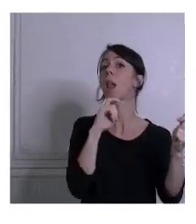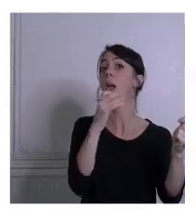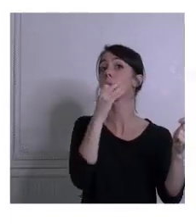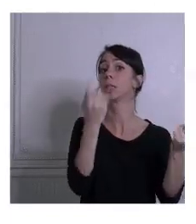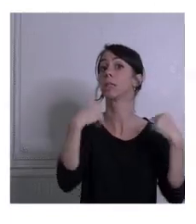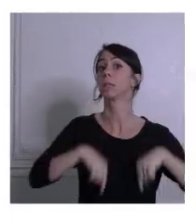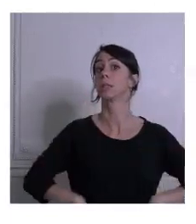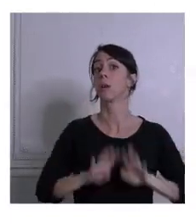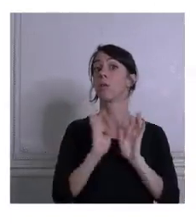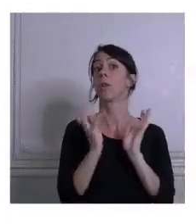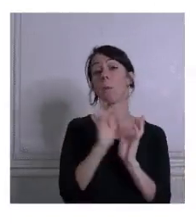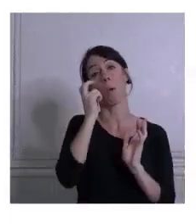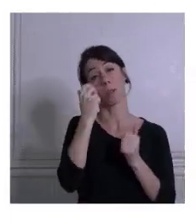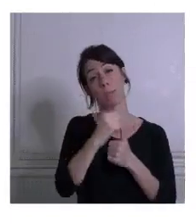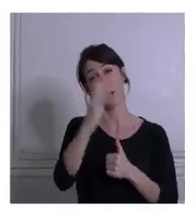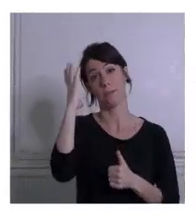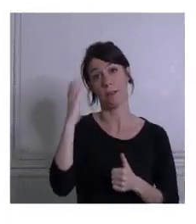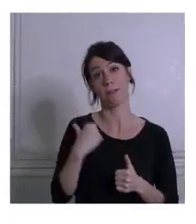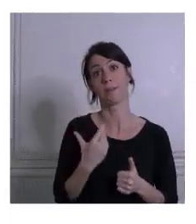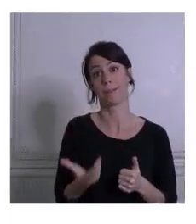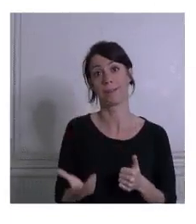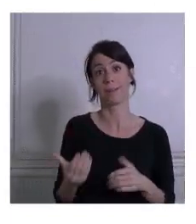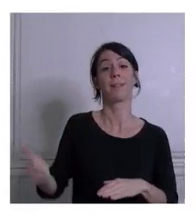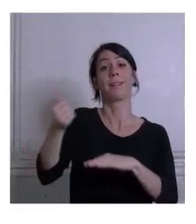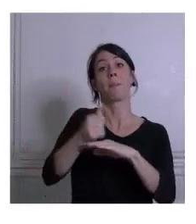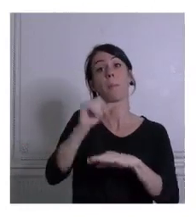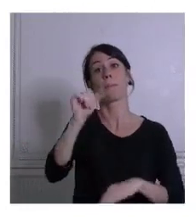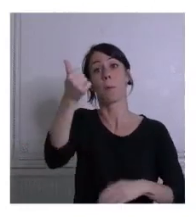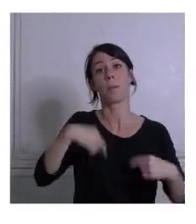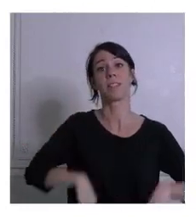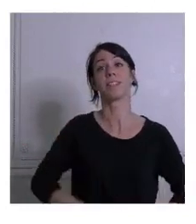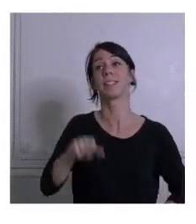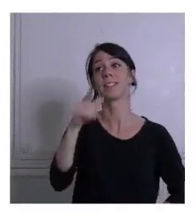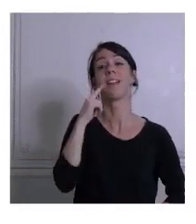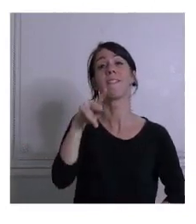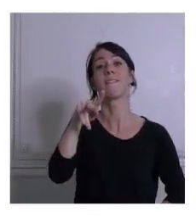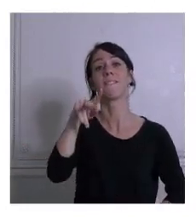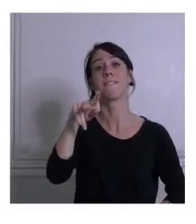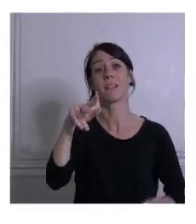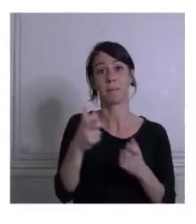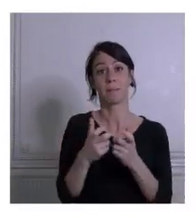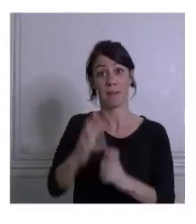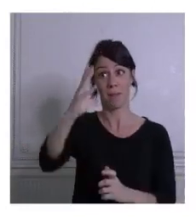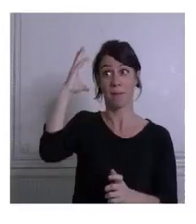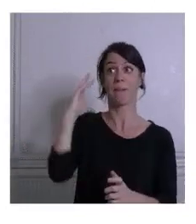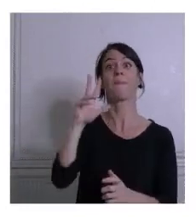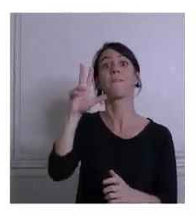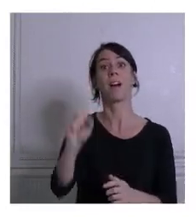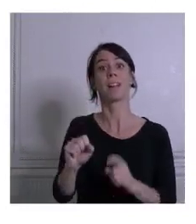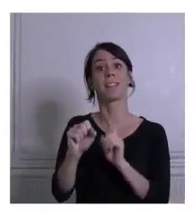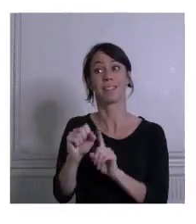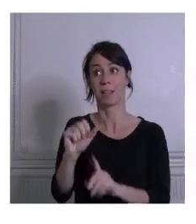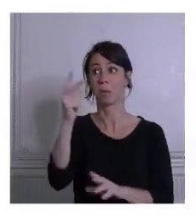autres conseils municipaux, n'a pas suscité d'agacement. C'est dommage. Pour autant, les mesures qui sont présentées là sont soit conformes, soit on voit plus